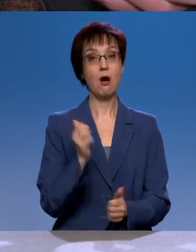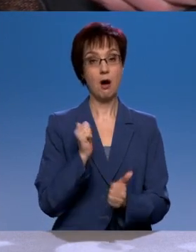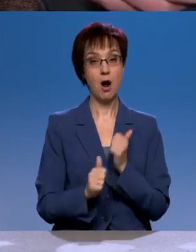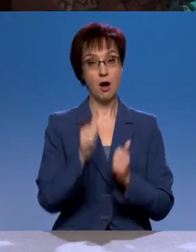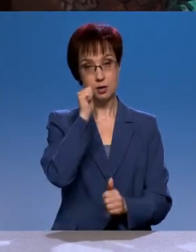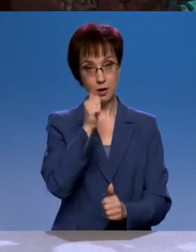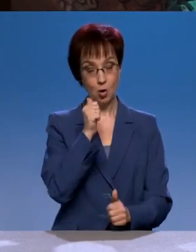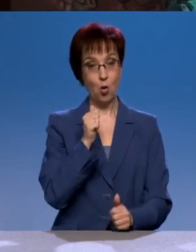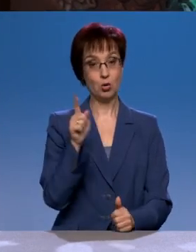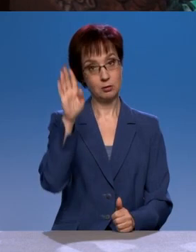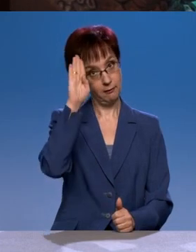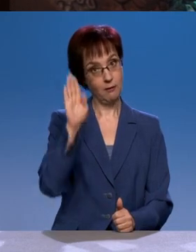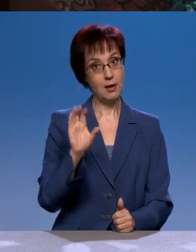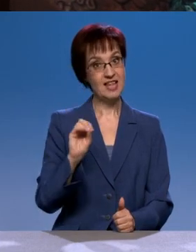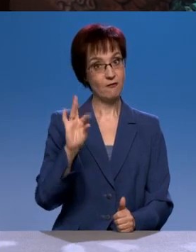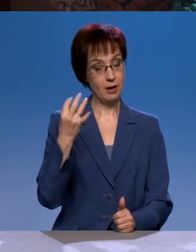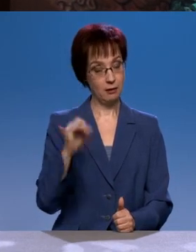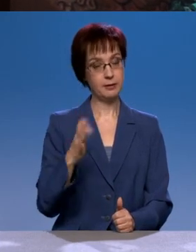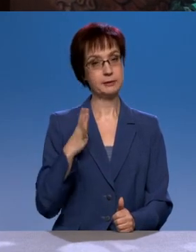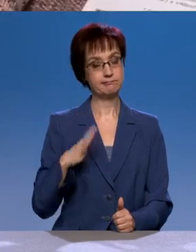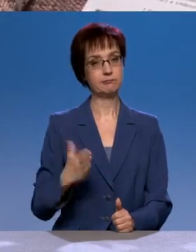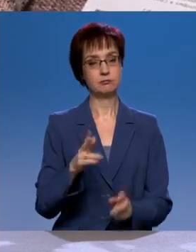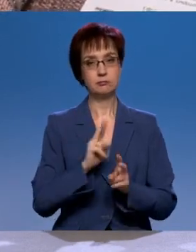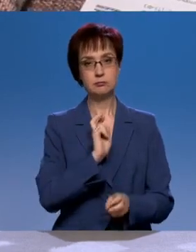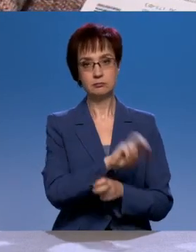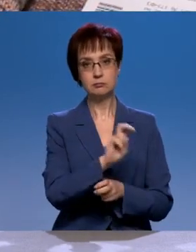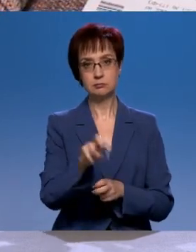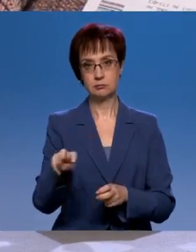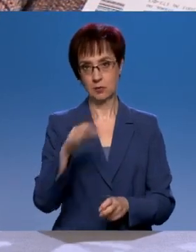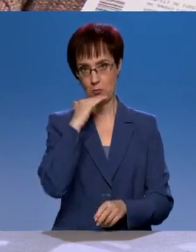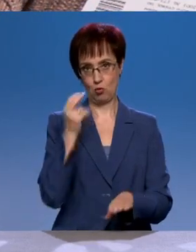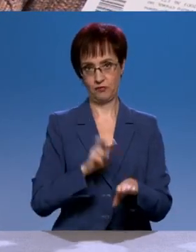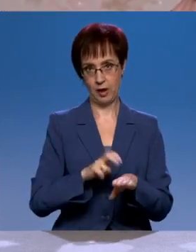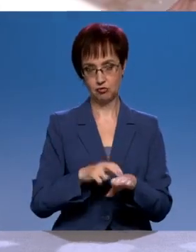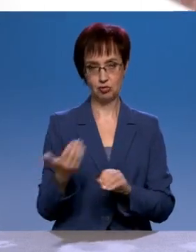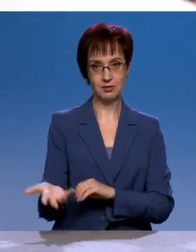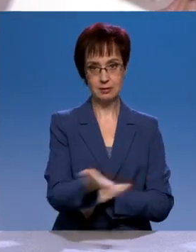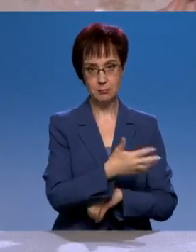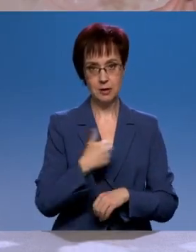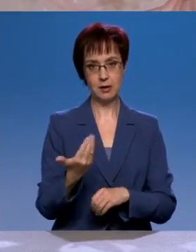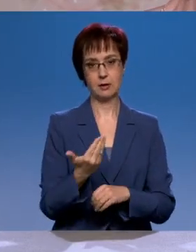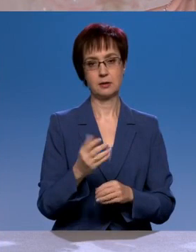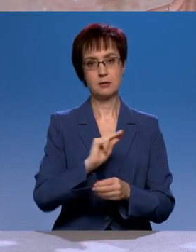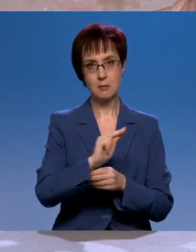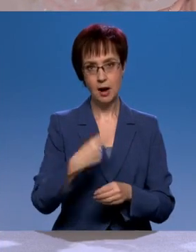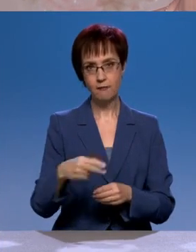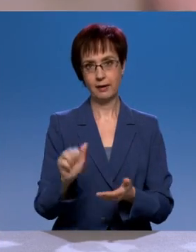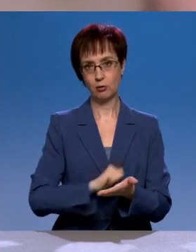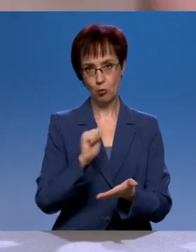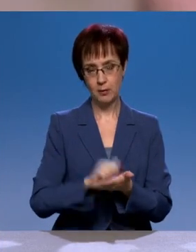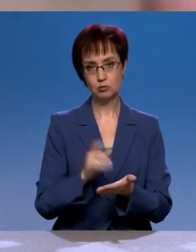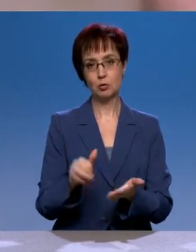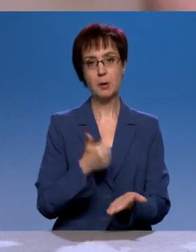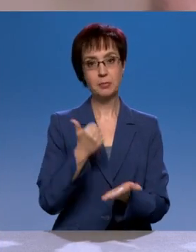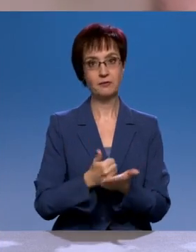приходилось много ходить по врачам, собирать десяток справок и других документов для подтверждения инвалидности. Когда на ОТР вышел сюжет,